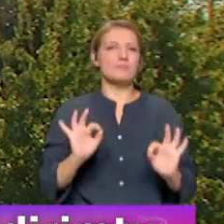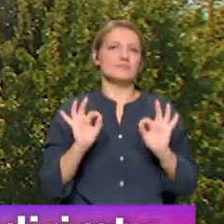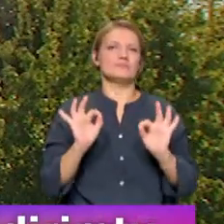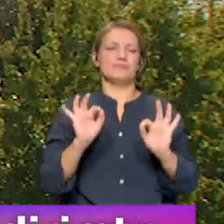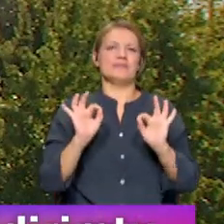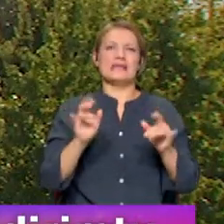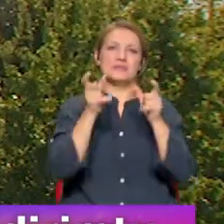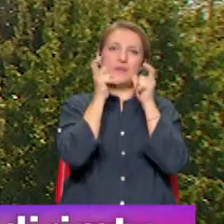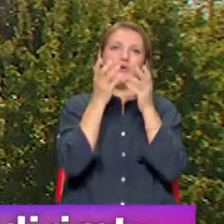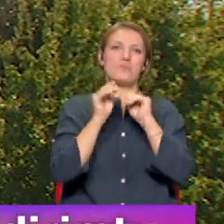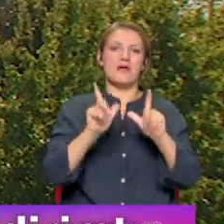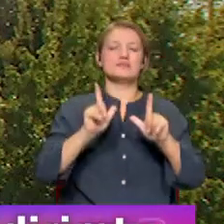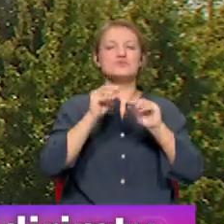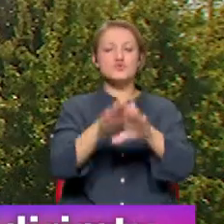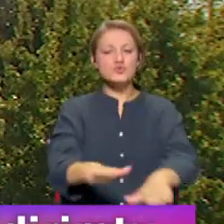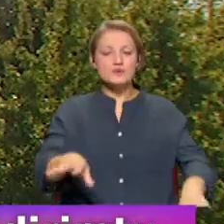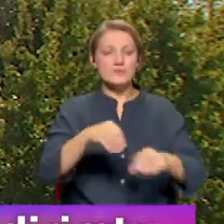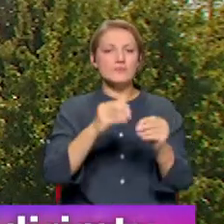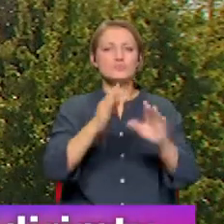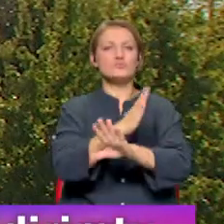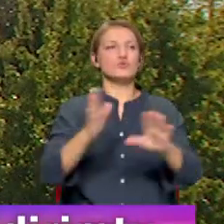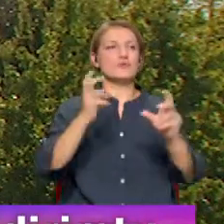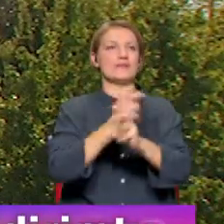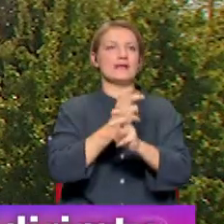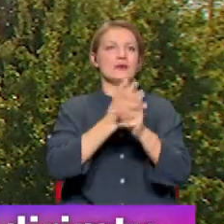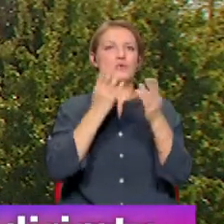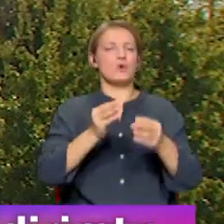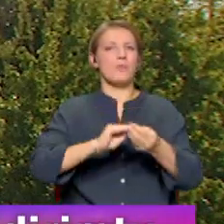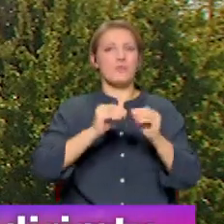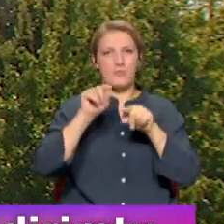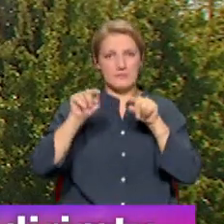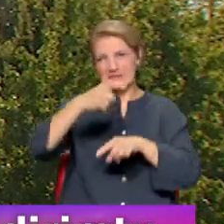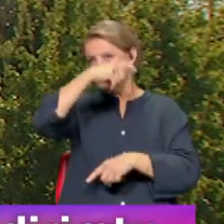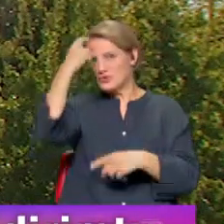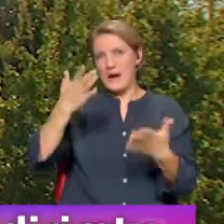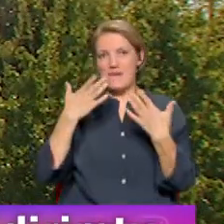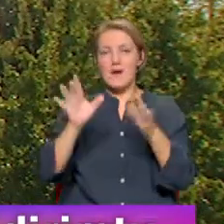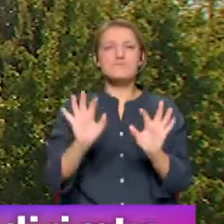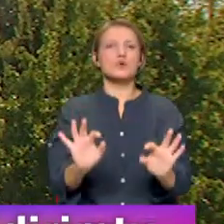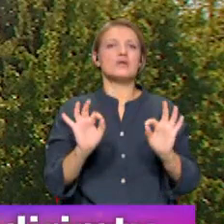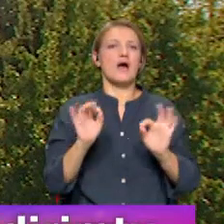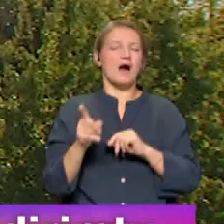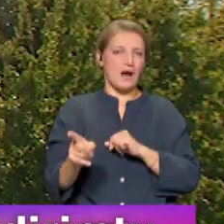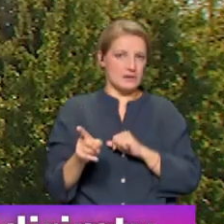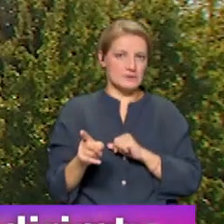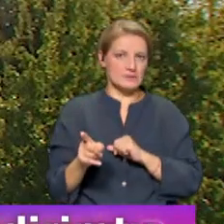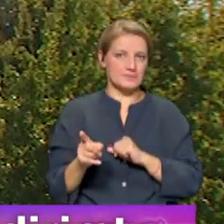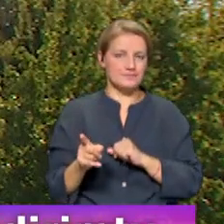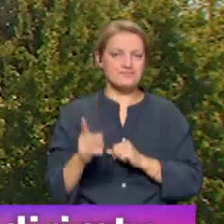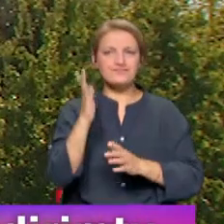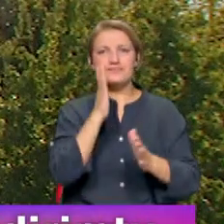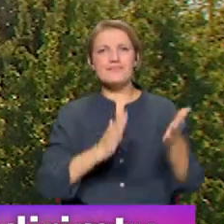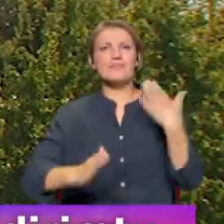etmeli ve çocuklarımız için de büyük tehlike arzu ediyor bu mesele mutlaka ki yüksek